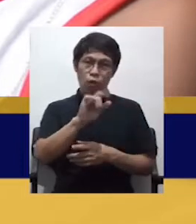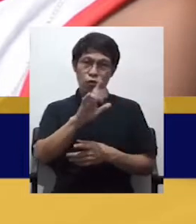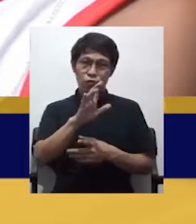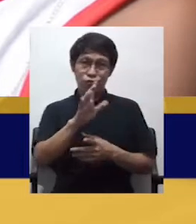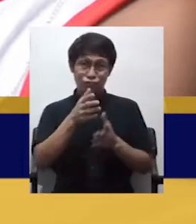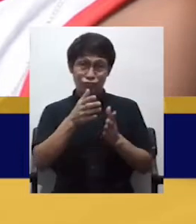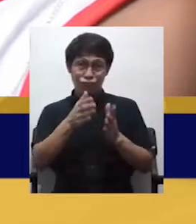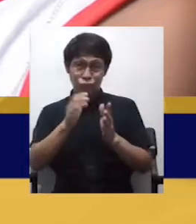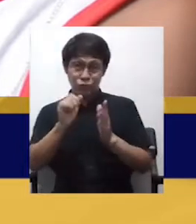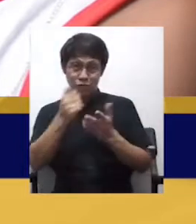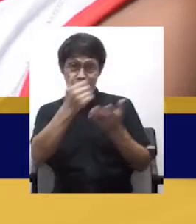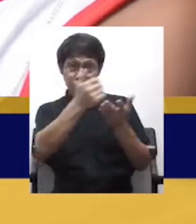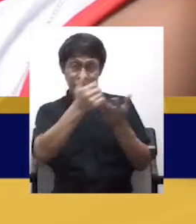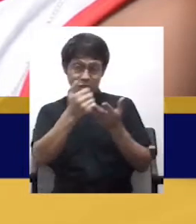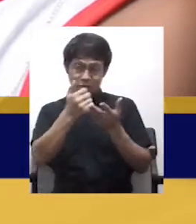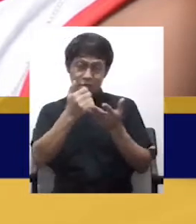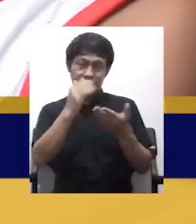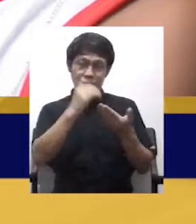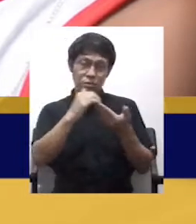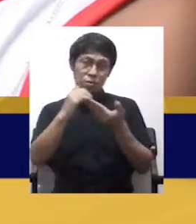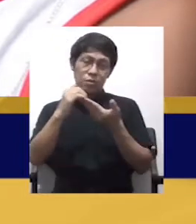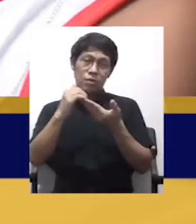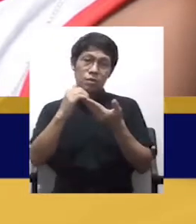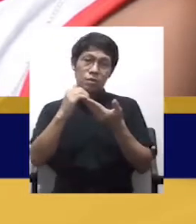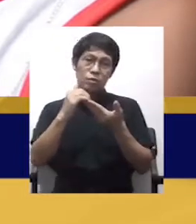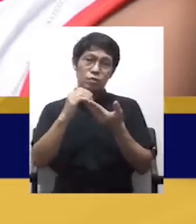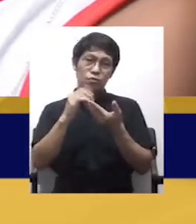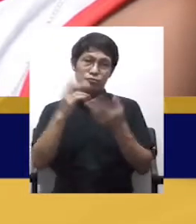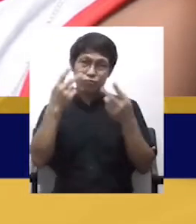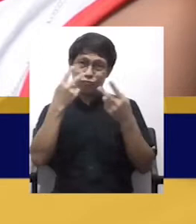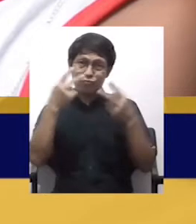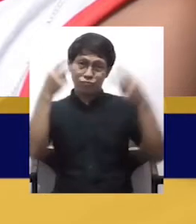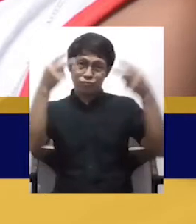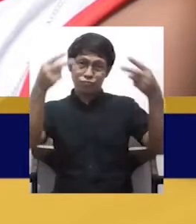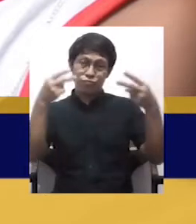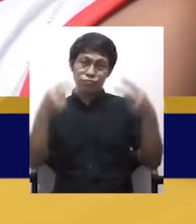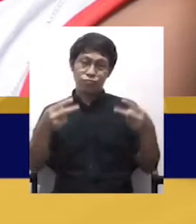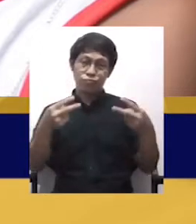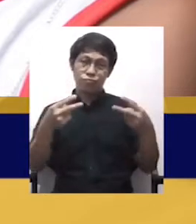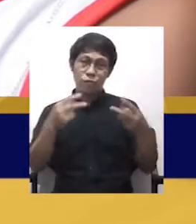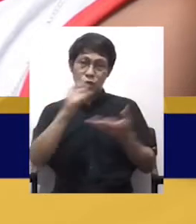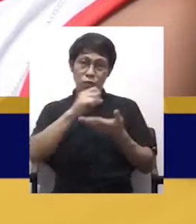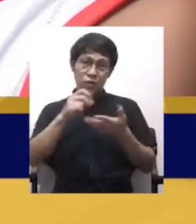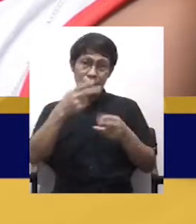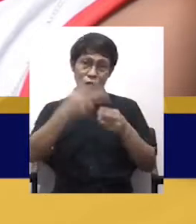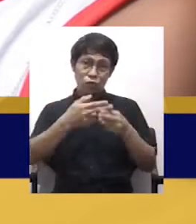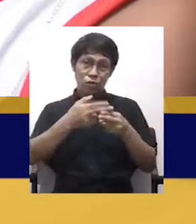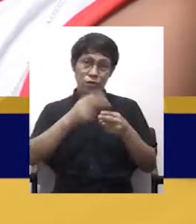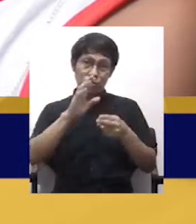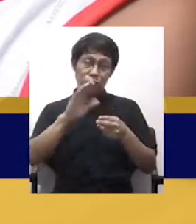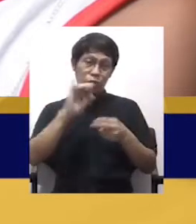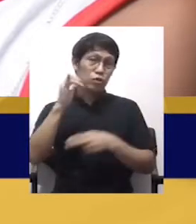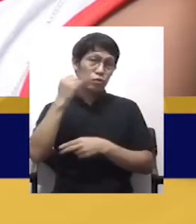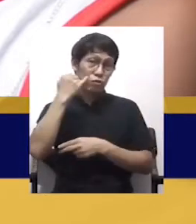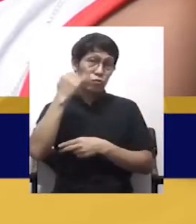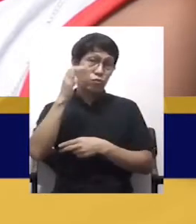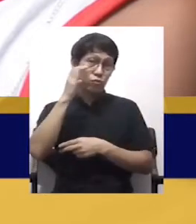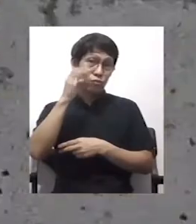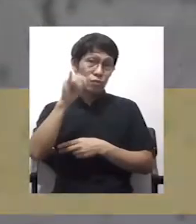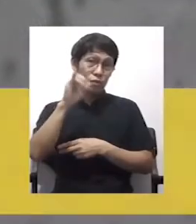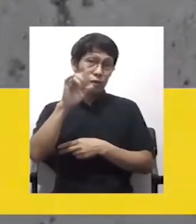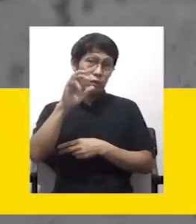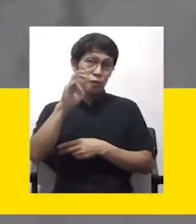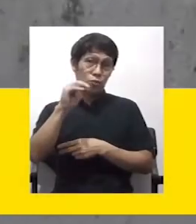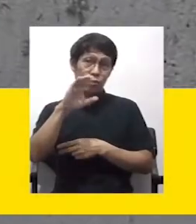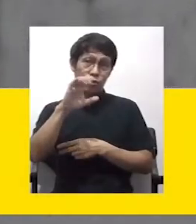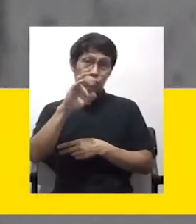kanilang vouchers. Para sa iba pang paraan para makapag-donate kayo sa kapwa ko mahal ko, bisitahin ang aming website. Sulatin yung